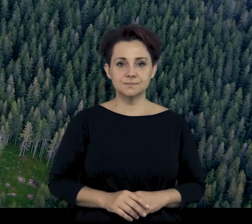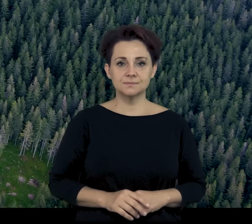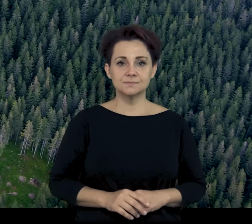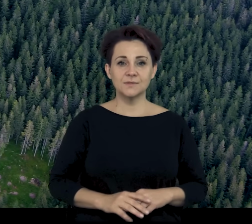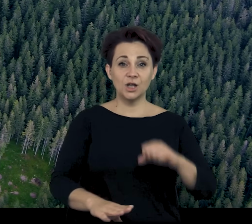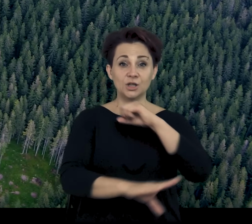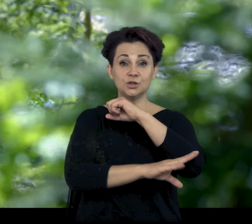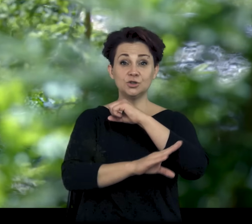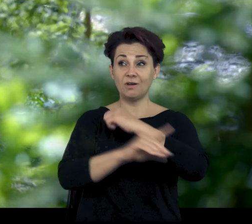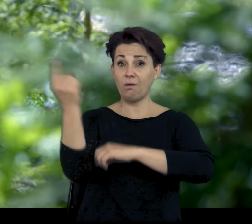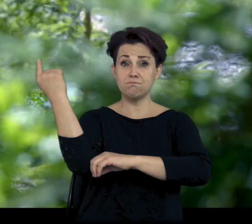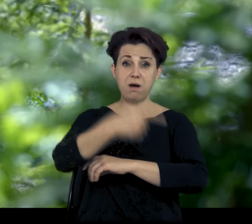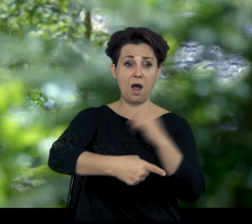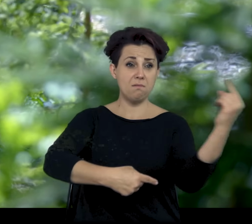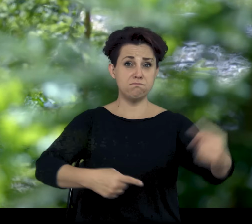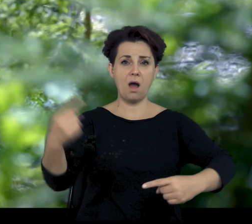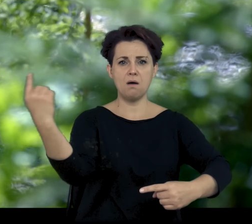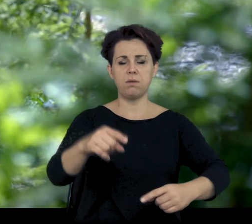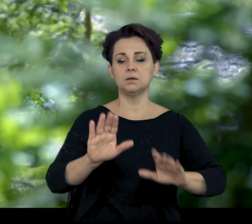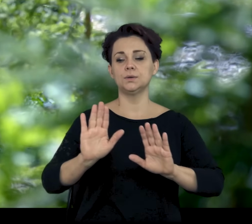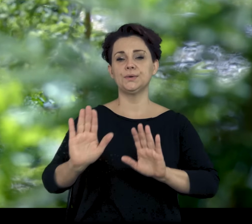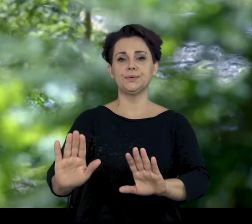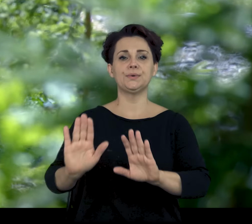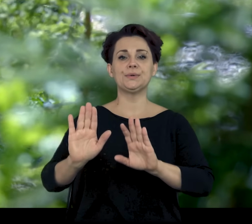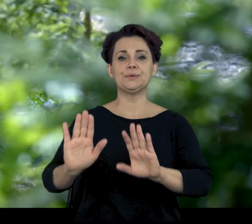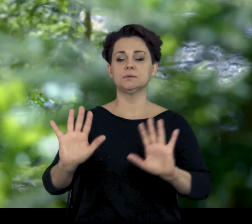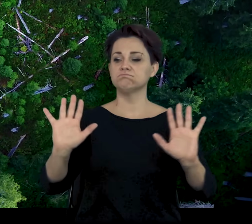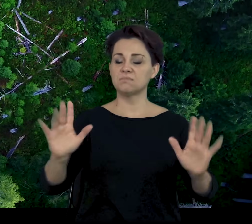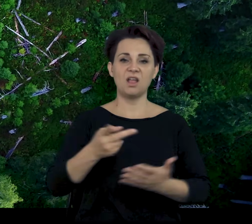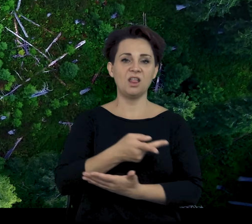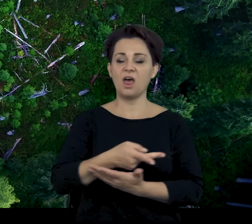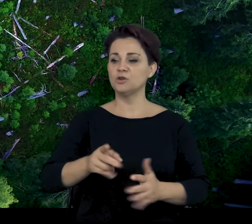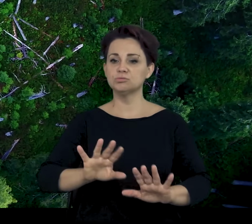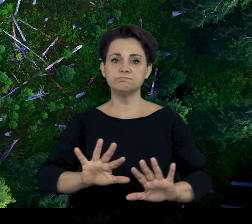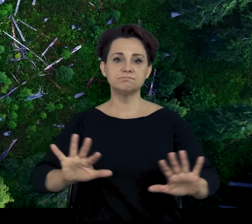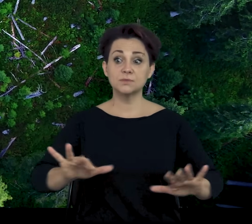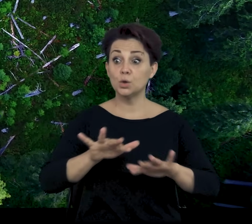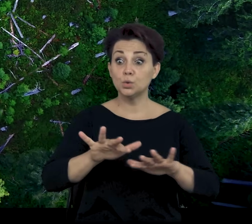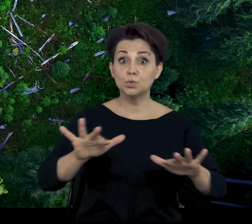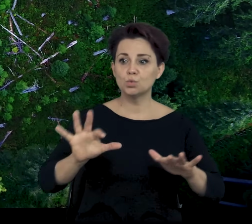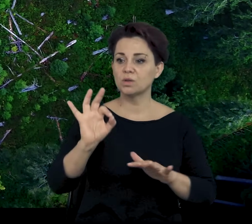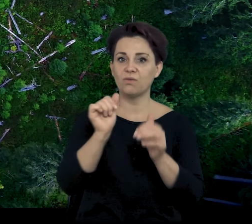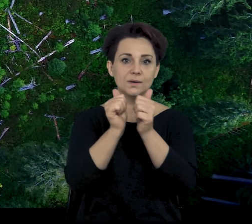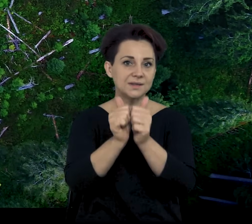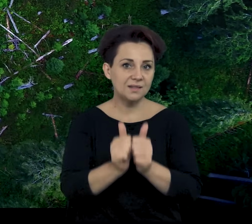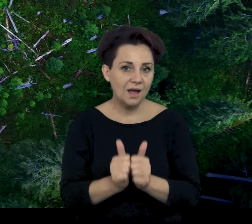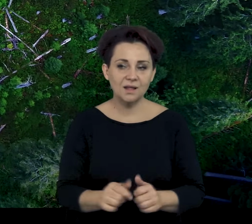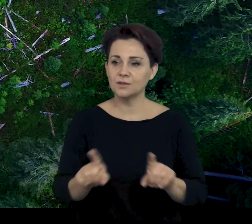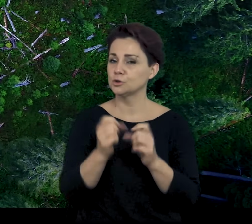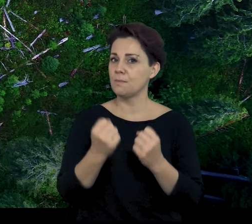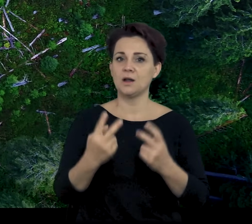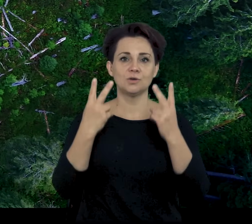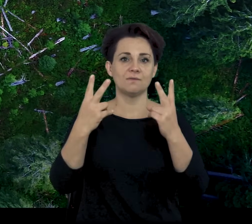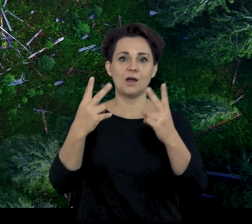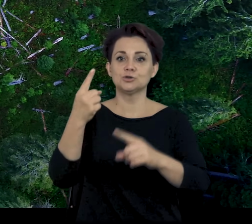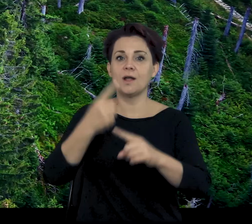Powalone w ich wyniku drzewa pozostają w ich naturalnym środowisku, pełniąc wiele funkcji i będąc cennym